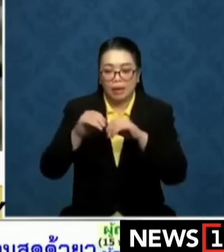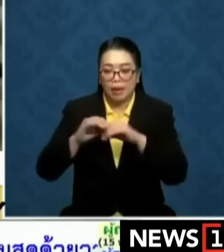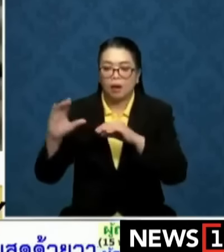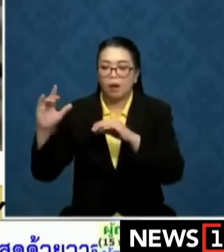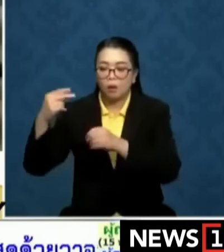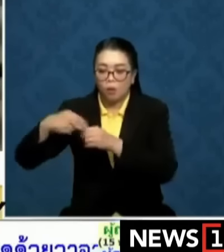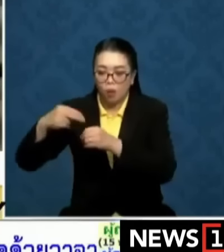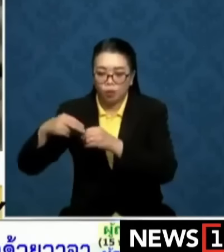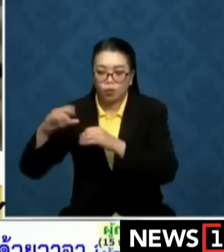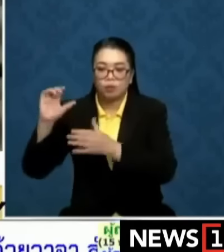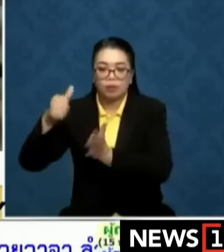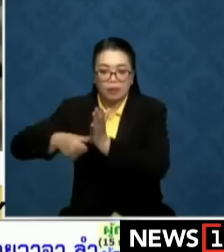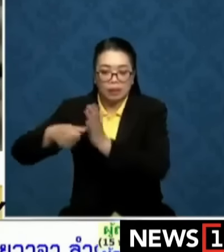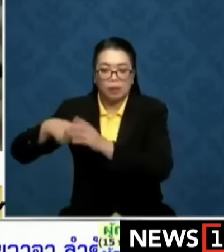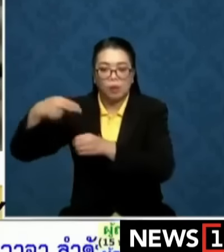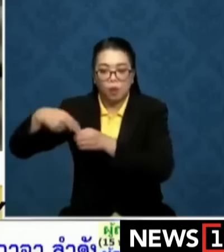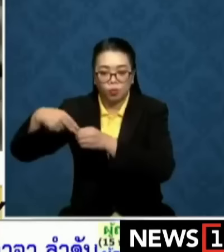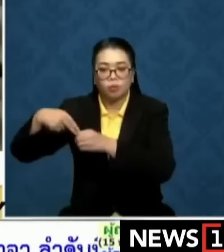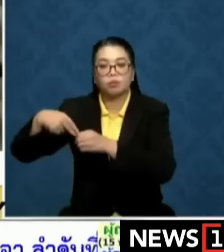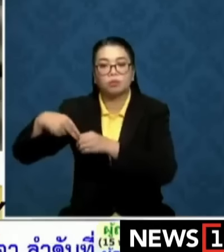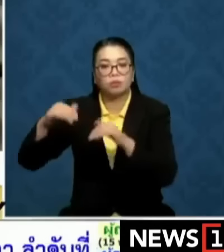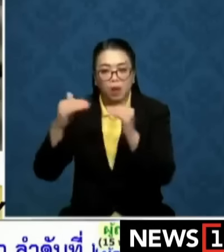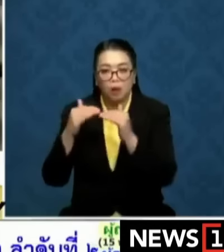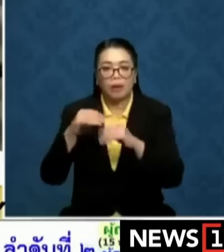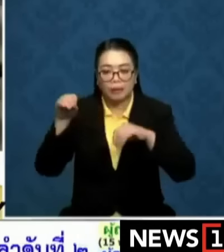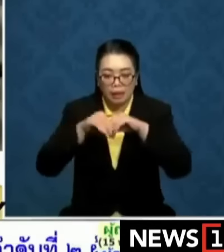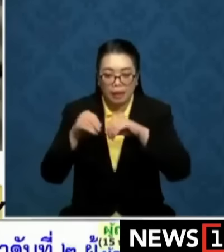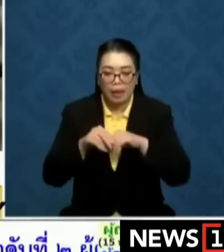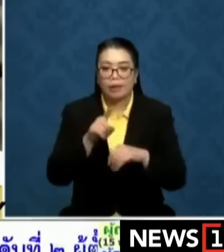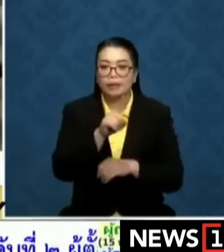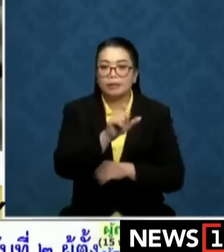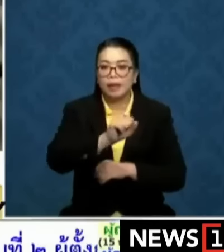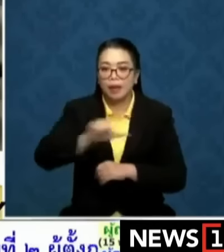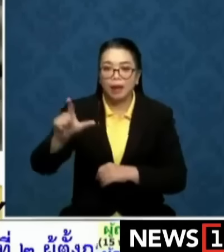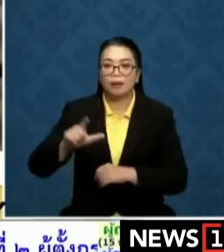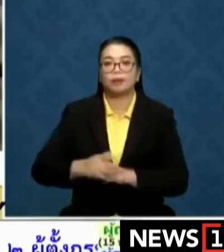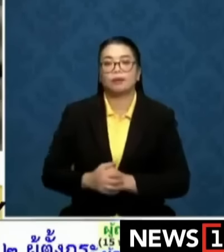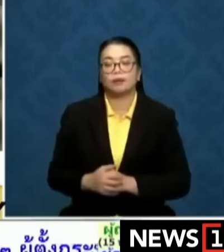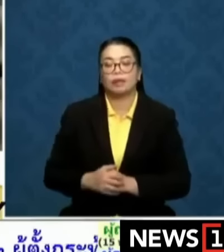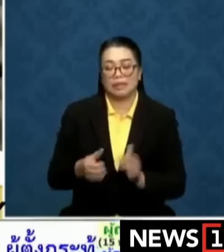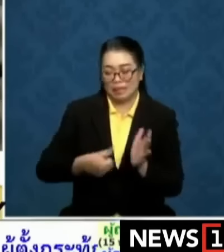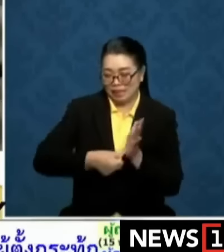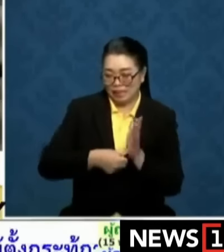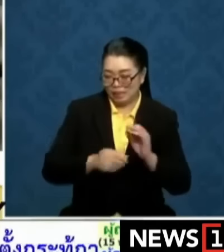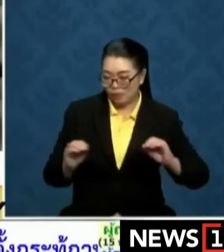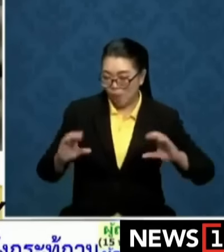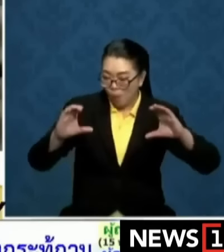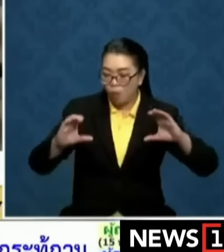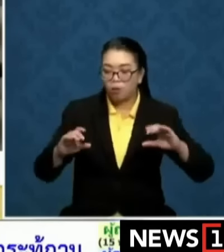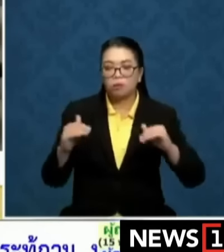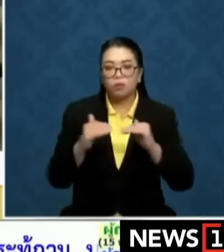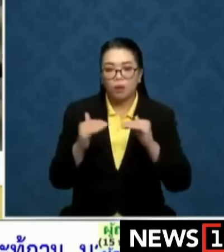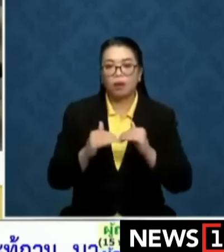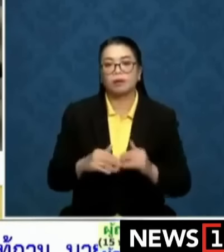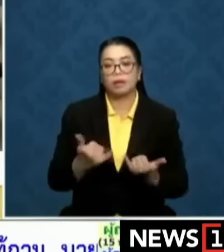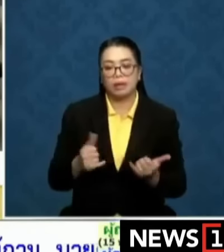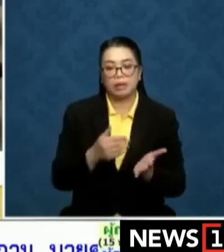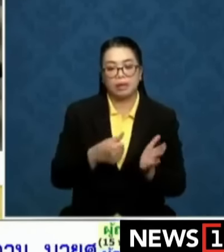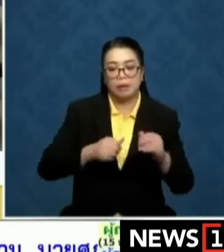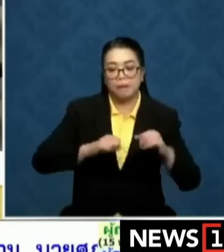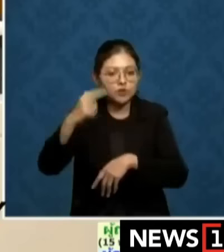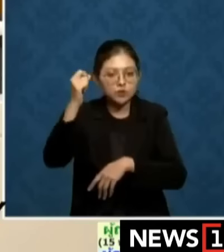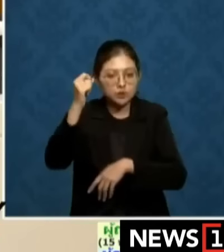ามคุณพีรพันธ์ว่าตกลงใครเป็นรัฐมนตรีพลังงานกันแน่ เนี่ยคุณพีรพันธ์ชี้แจงว่าปัญหาของไฟฟ้าคือสัญญา